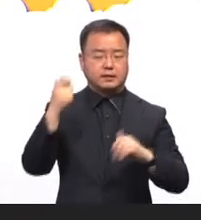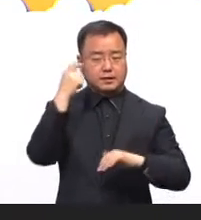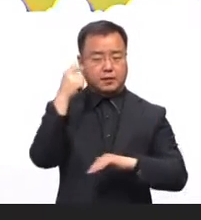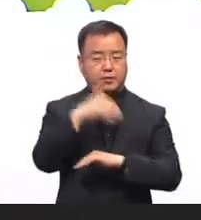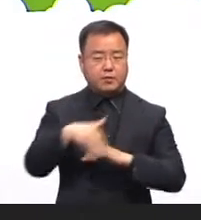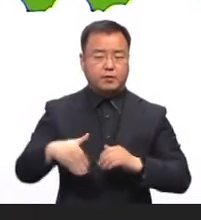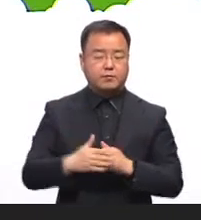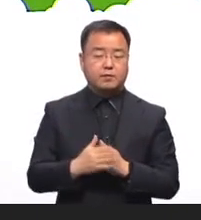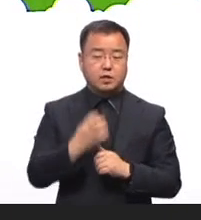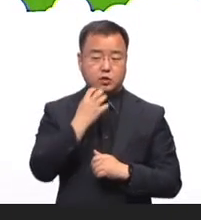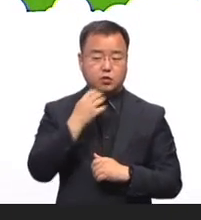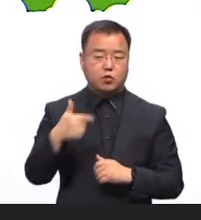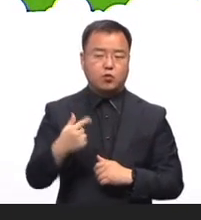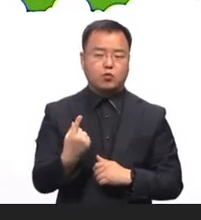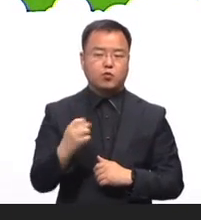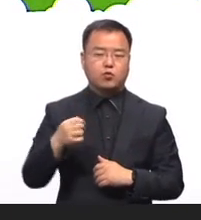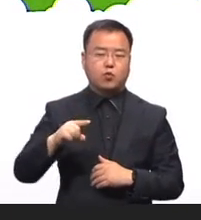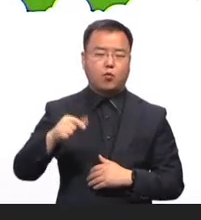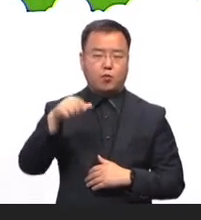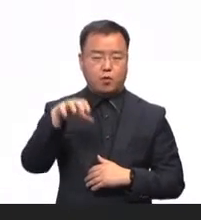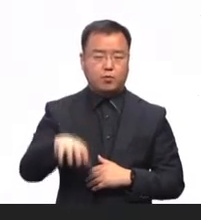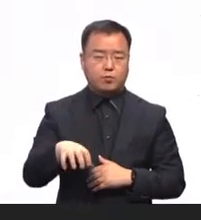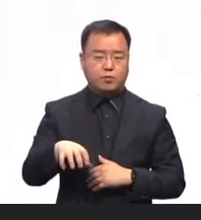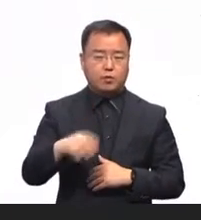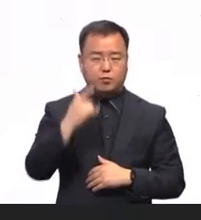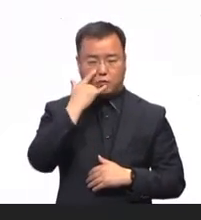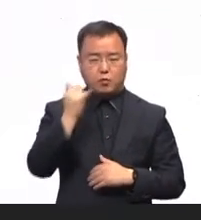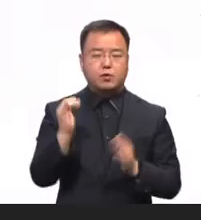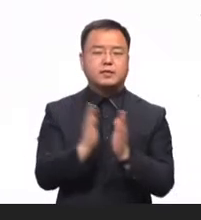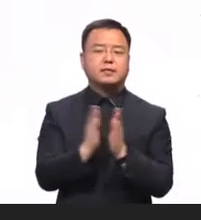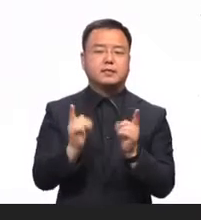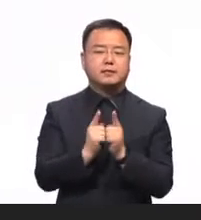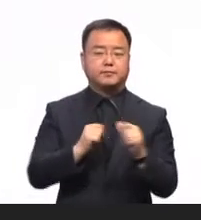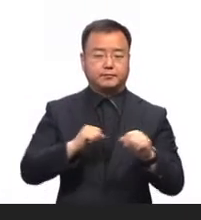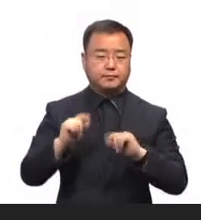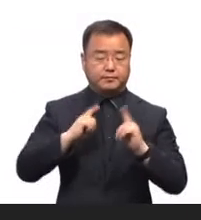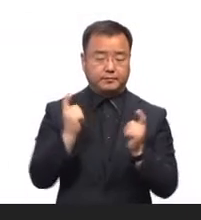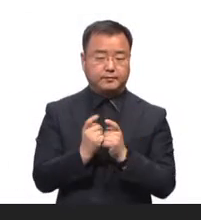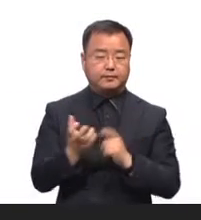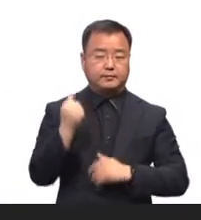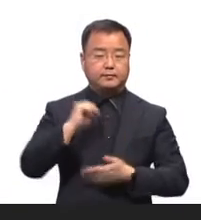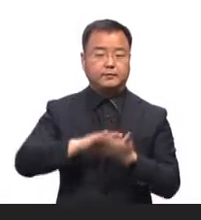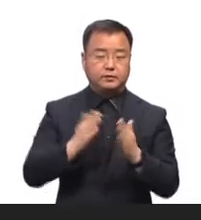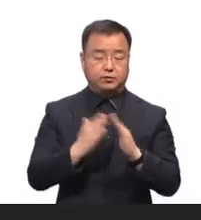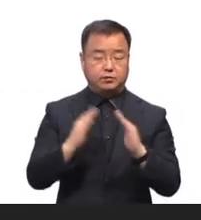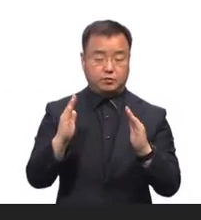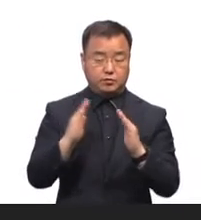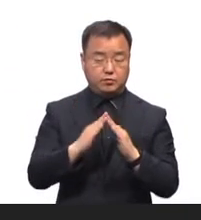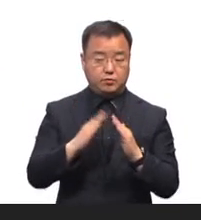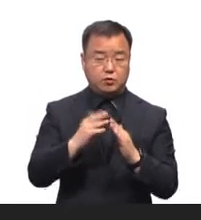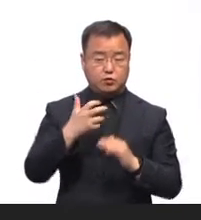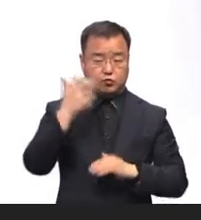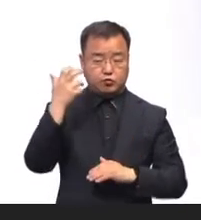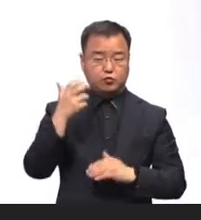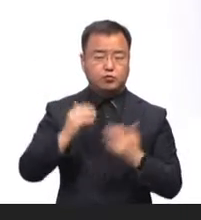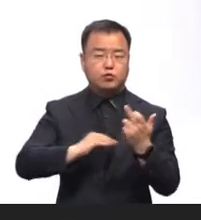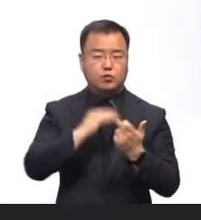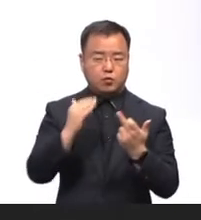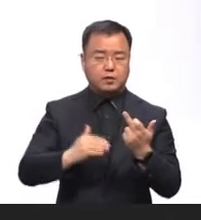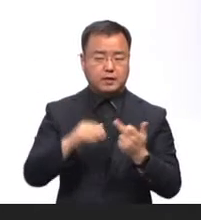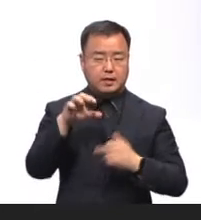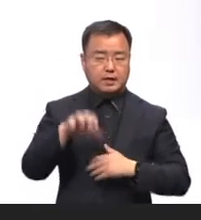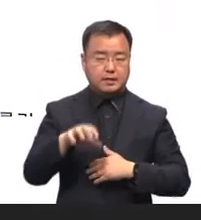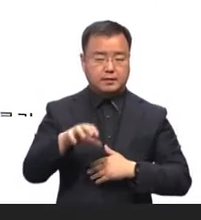서울 노원구에서 는 학부모들이 직접 나섰습니다 사리 비치 원이던 꿈동산 유치원을 학부모 들로 구성된 사회적